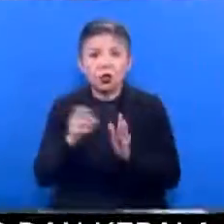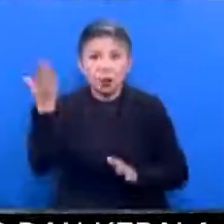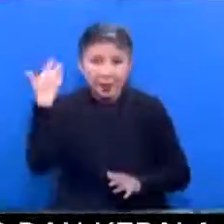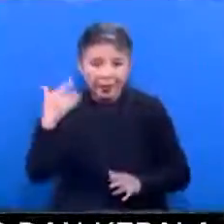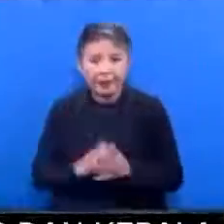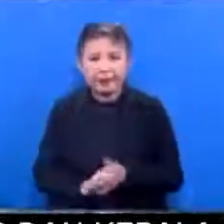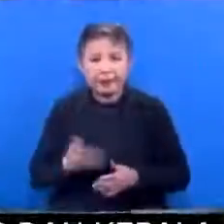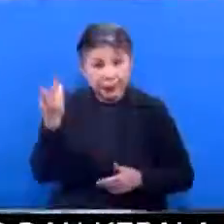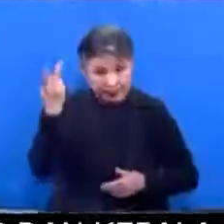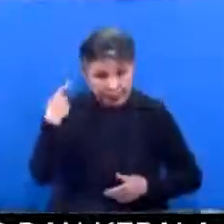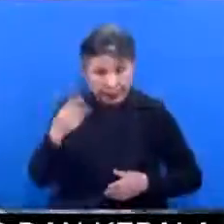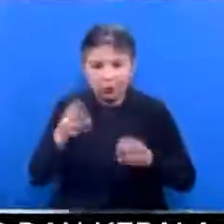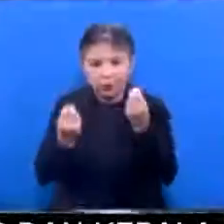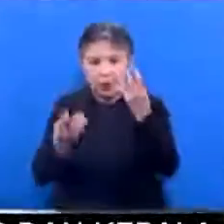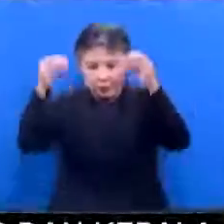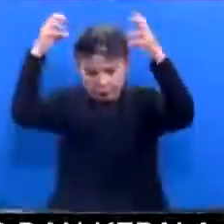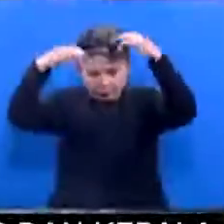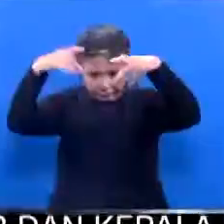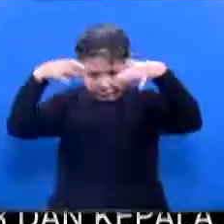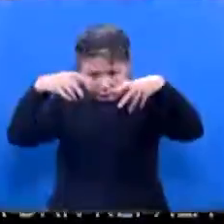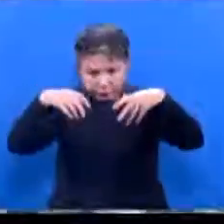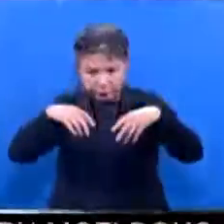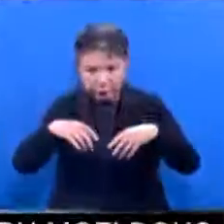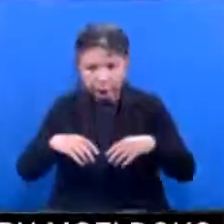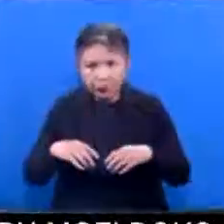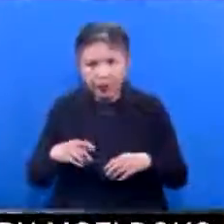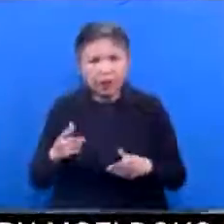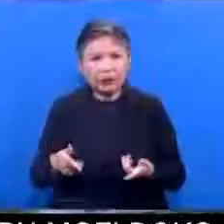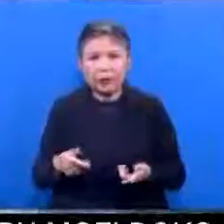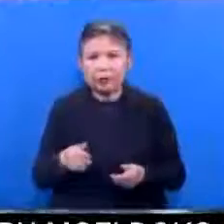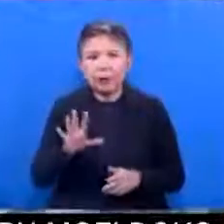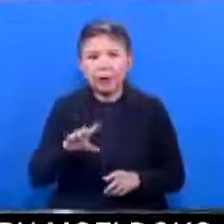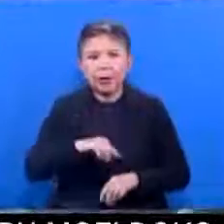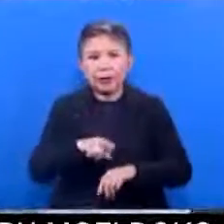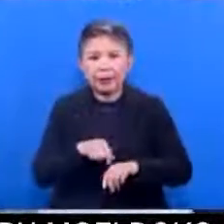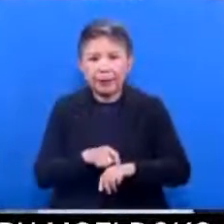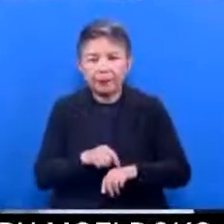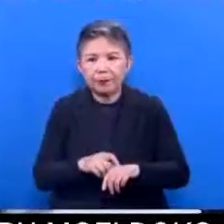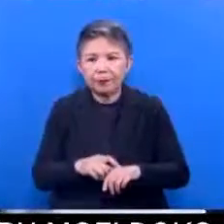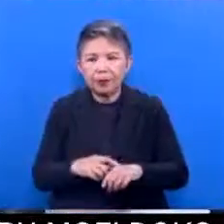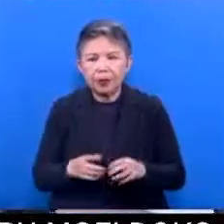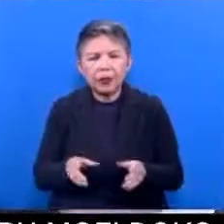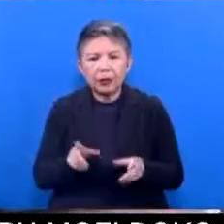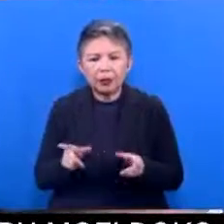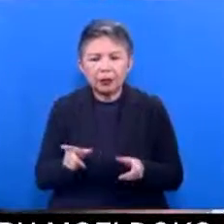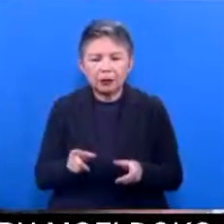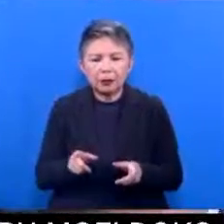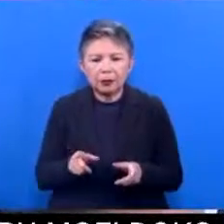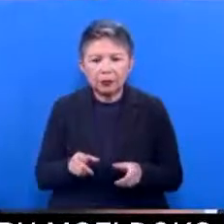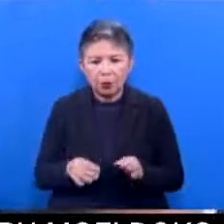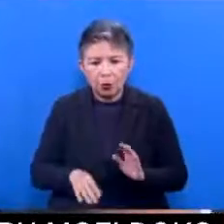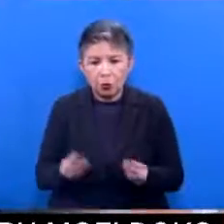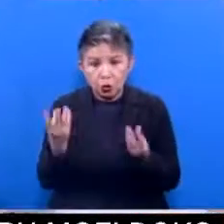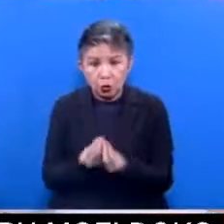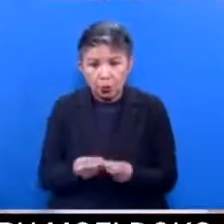370 mm turun dalam waktu 5 jam, maka bisa dibayangkan itu volume air